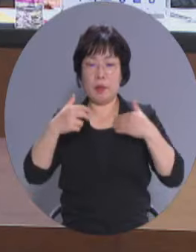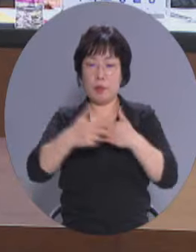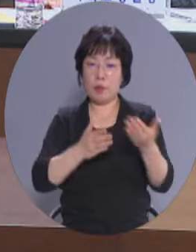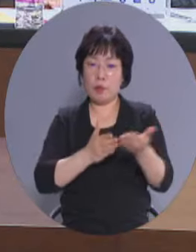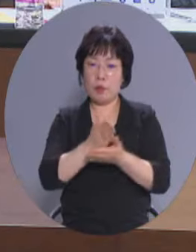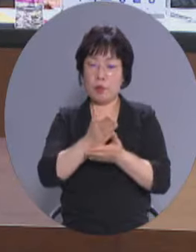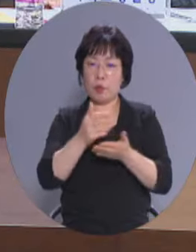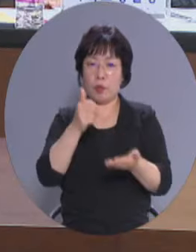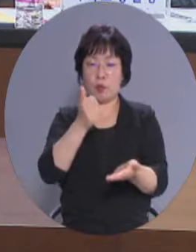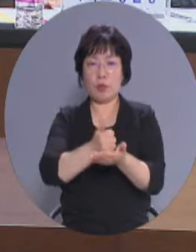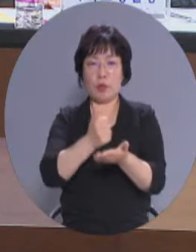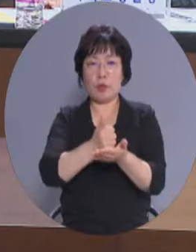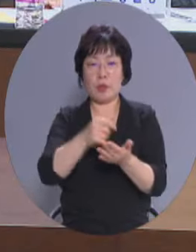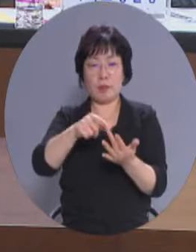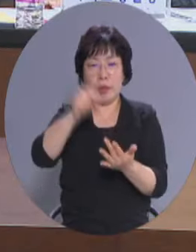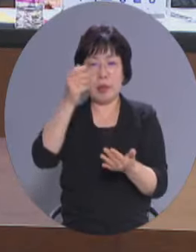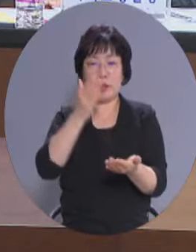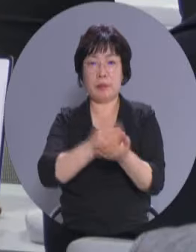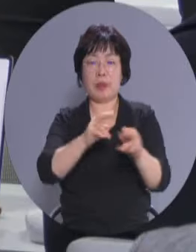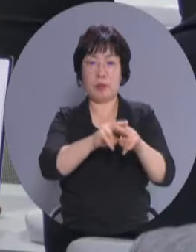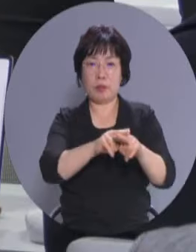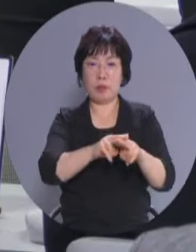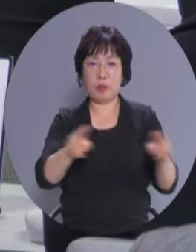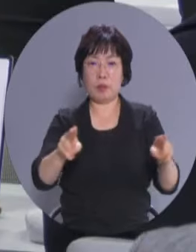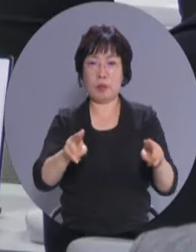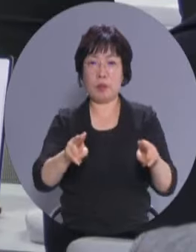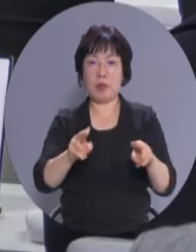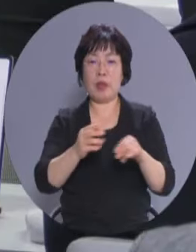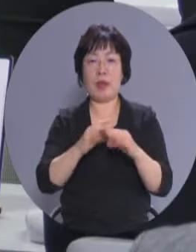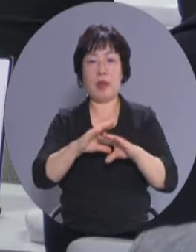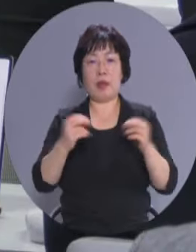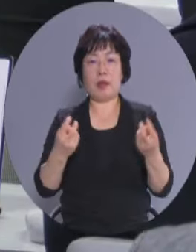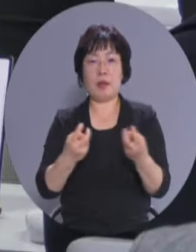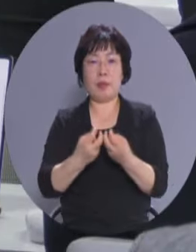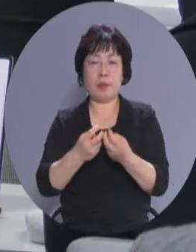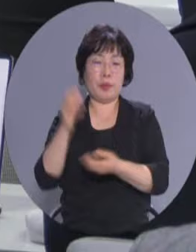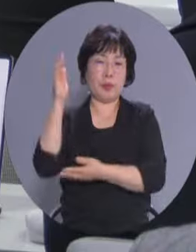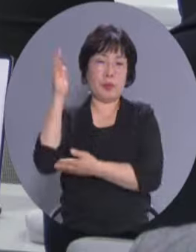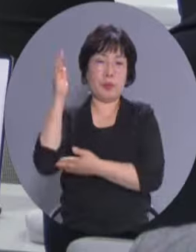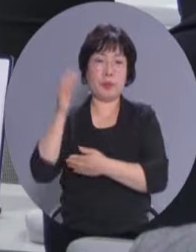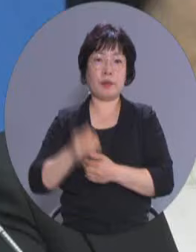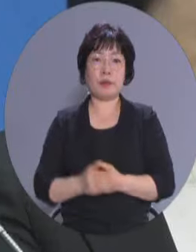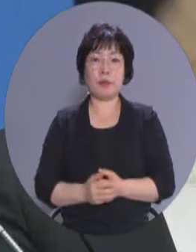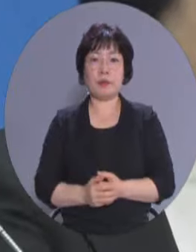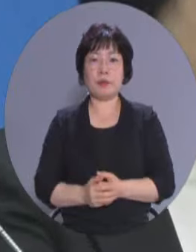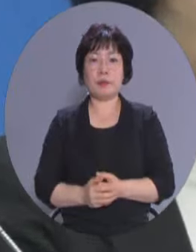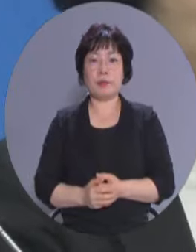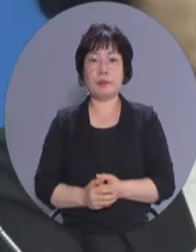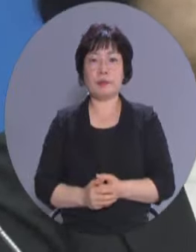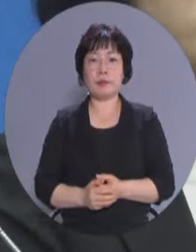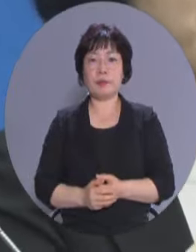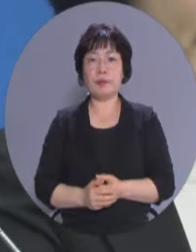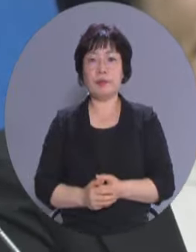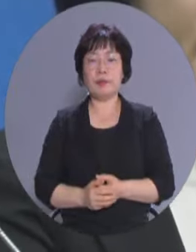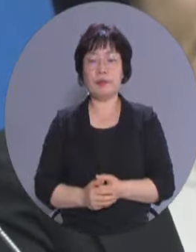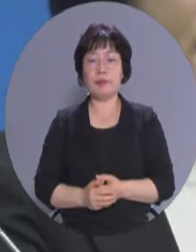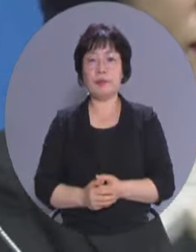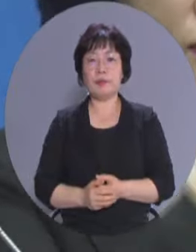대학 선정 공모 절차를 처리하는 것이 유일한 대안이라는 주장이 설득력을 얻고 있습니다. MBC 뉴스 김주희입니다.